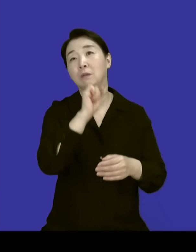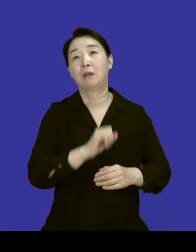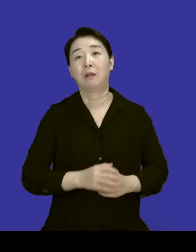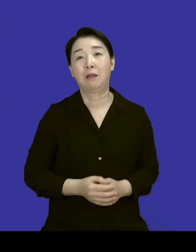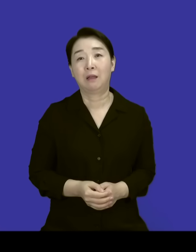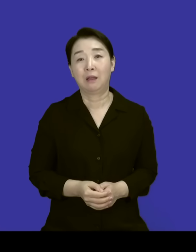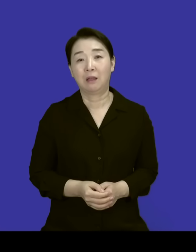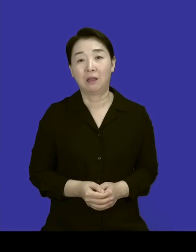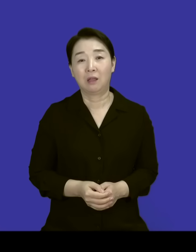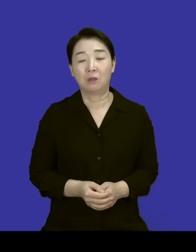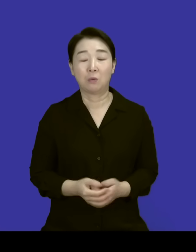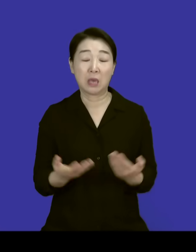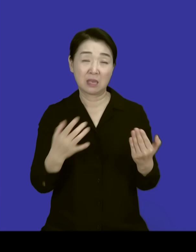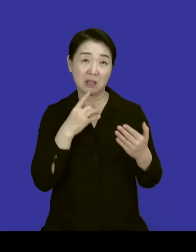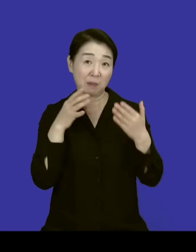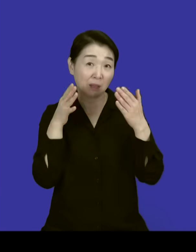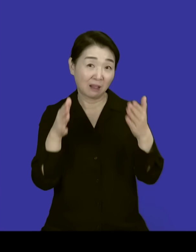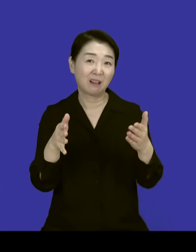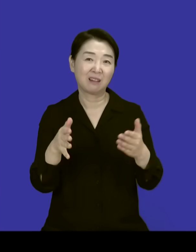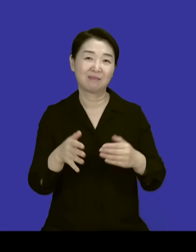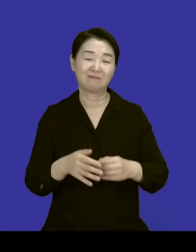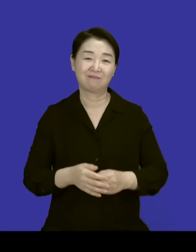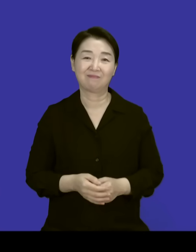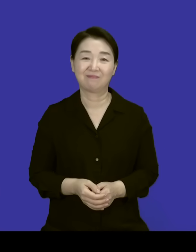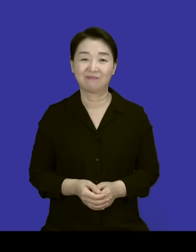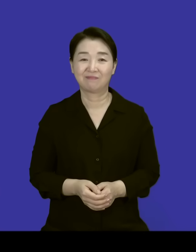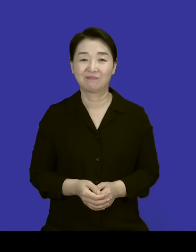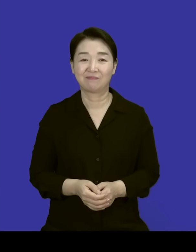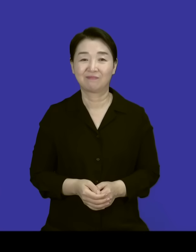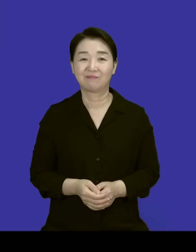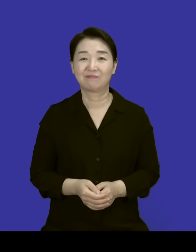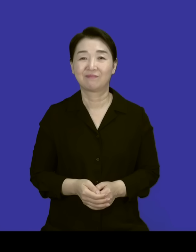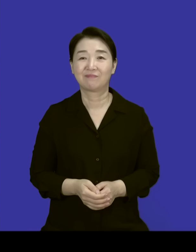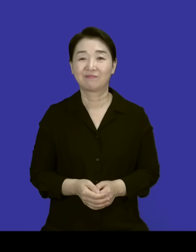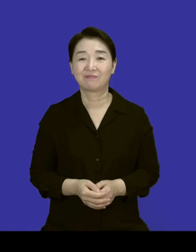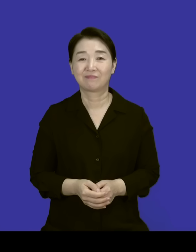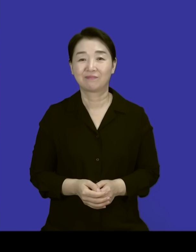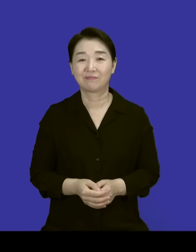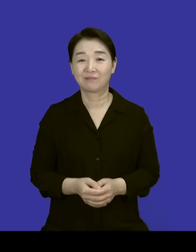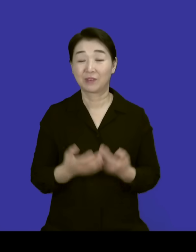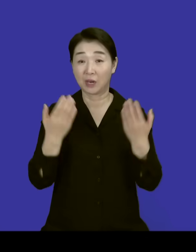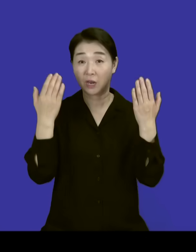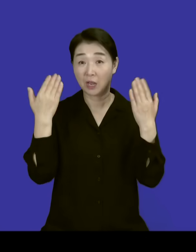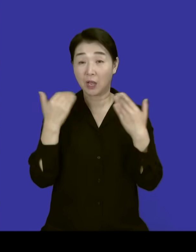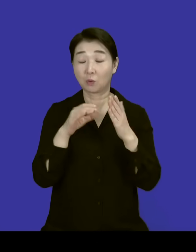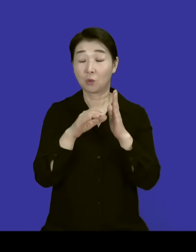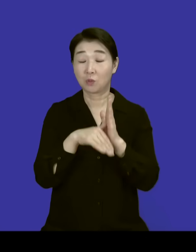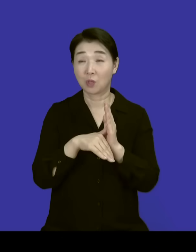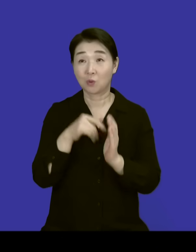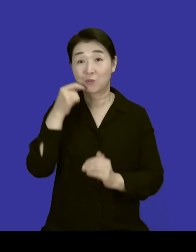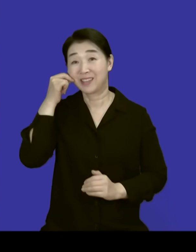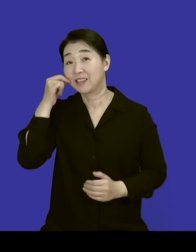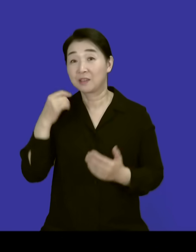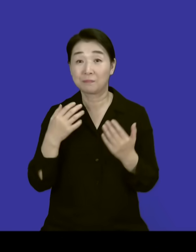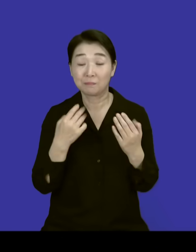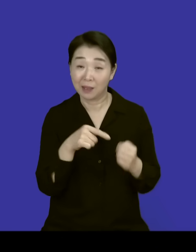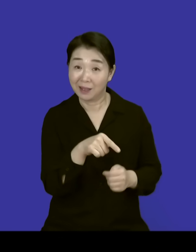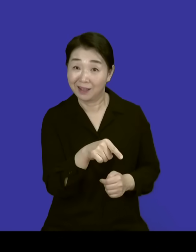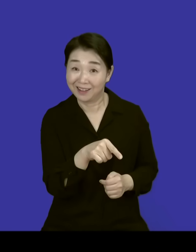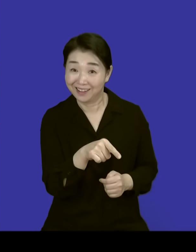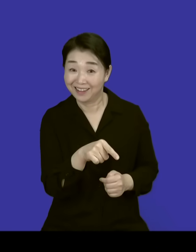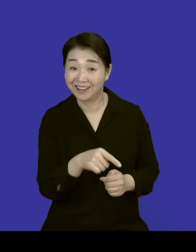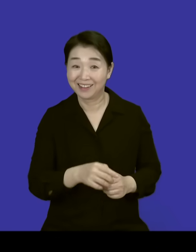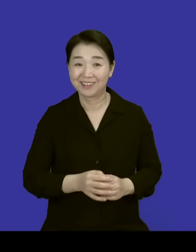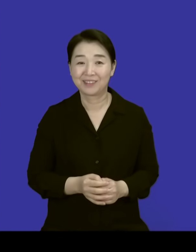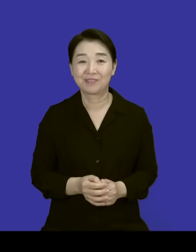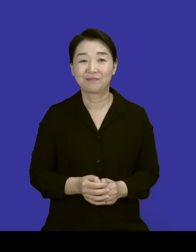하긴 너무 일을 했구나. 너무 일을. 그럼 이제 학교에서 좀 우리 요즘 말로 하면 인싸라고 해서 좀 알아봐주고. 인기 있는 친구였겠네요. 여러 그렇죠.